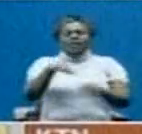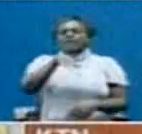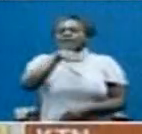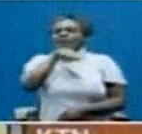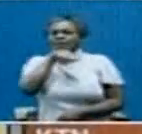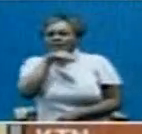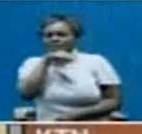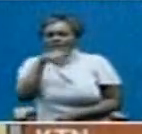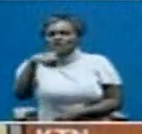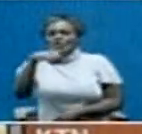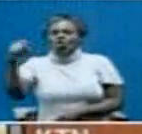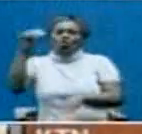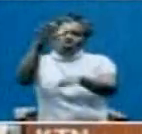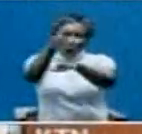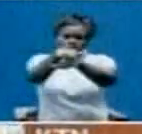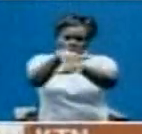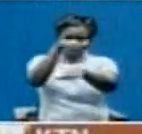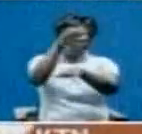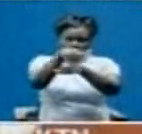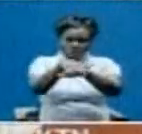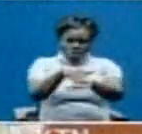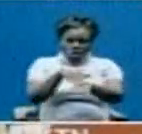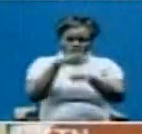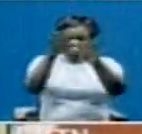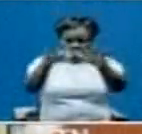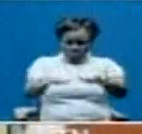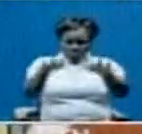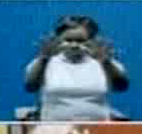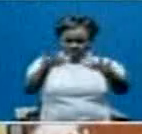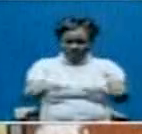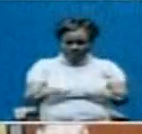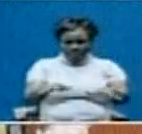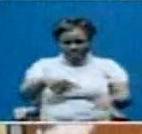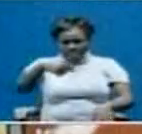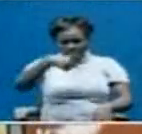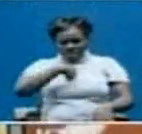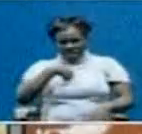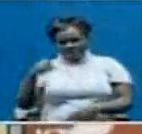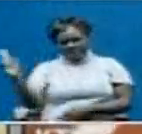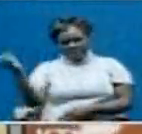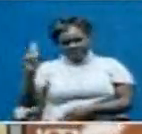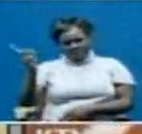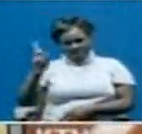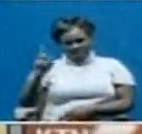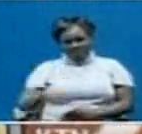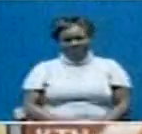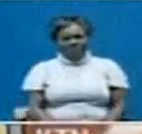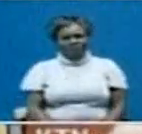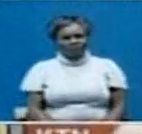Raila, enda pole pole, cool down, mimi ndio president.